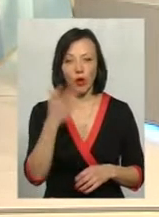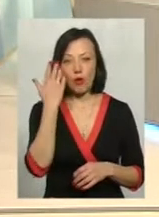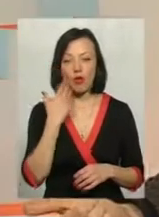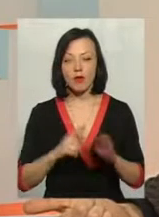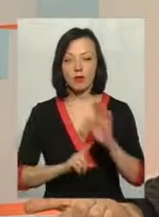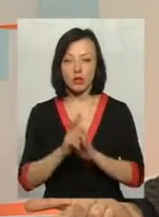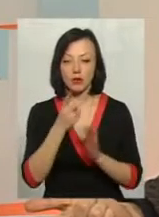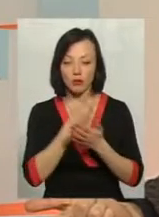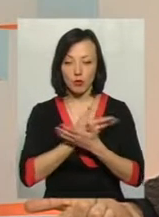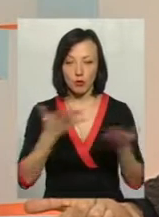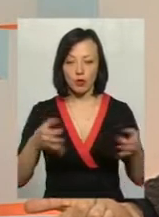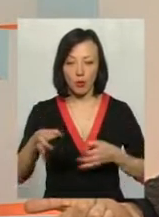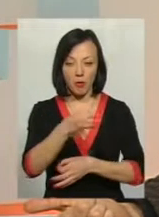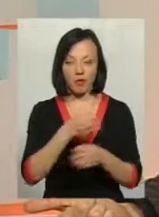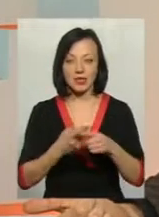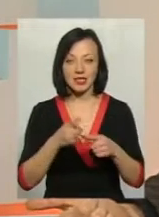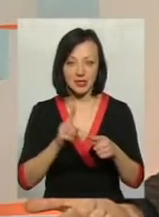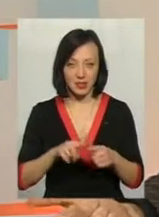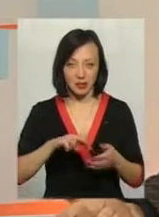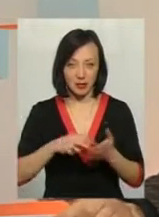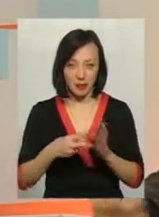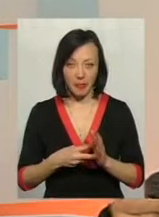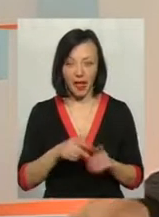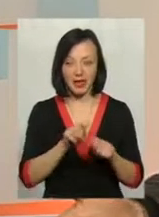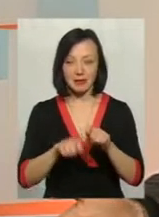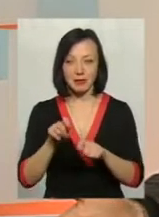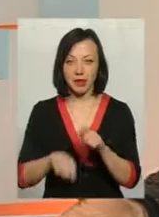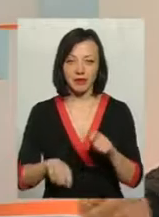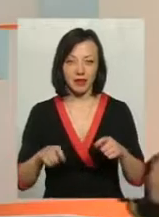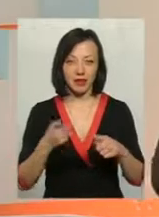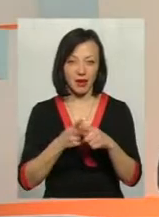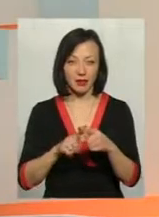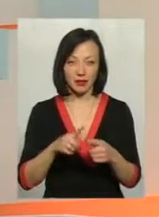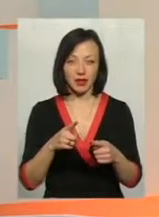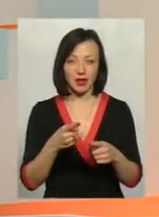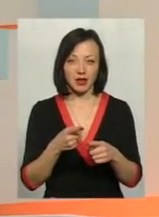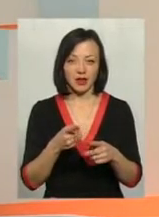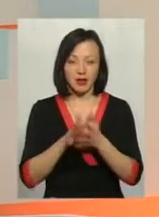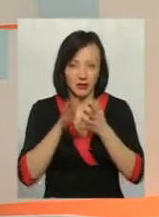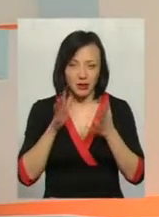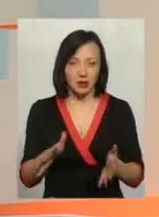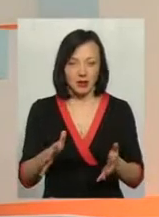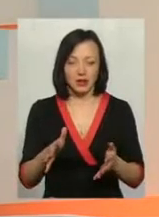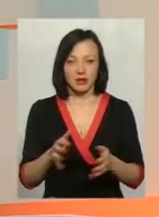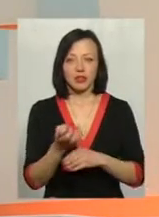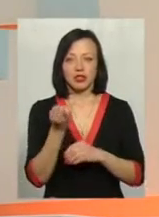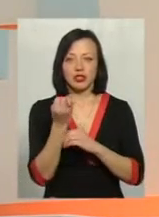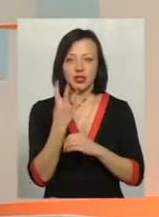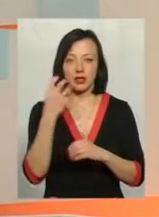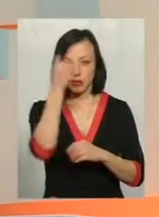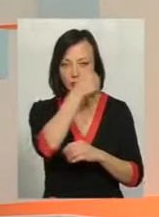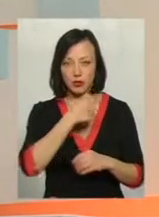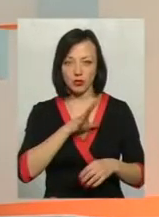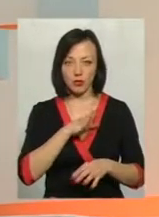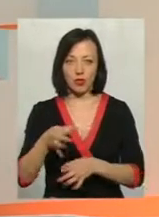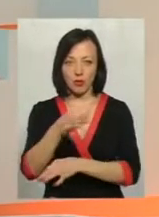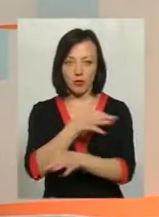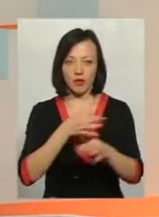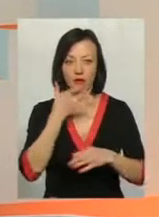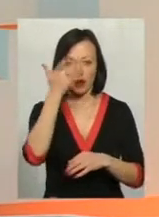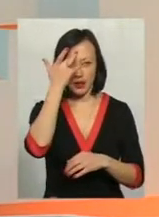почалось публічне обговорення цієї концепції, її експерти рознесли в пух і прах. Було публічне обговорення у 2014 році, літом,